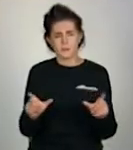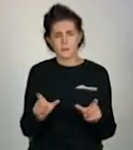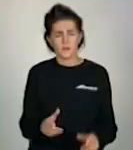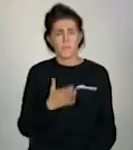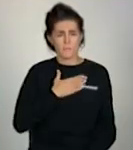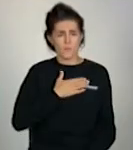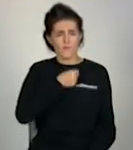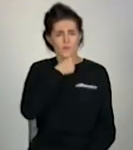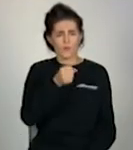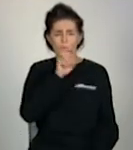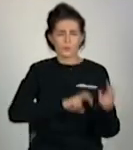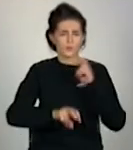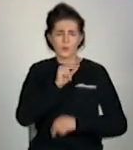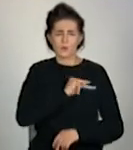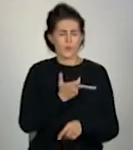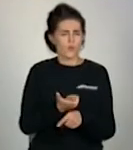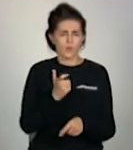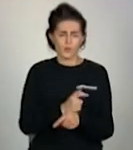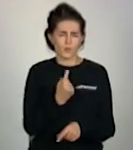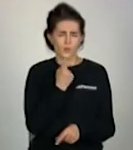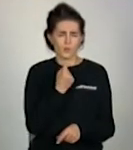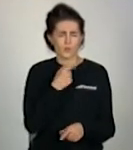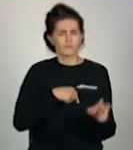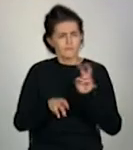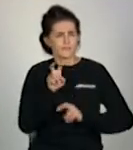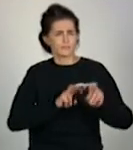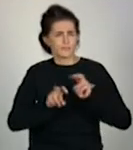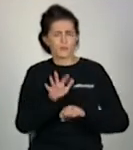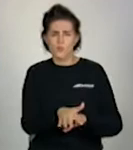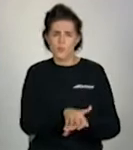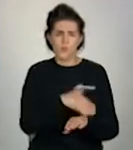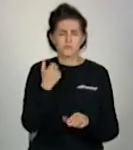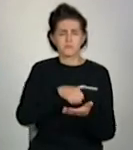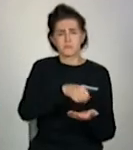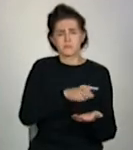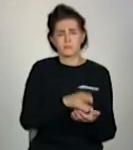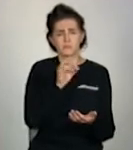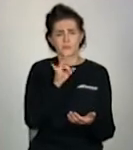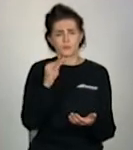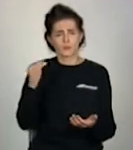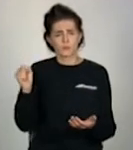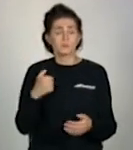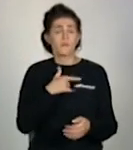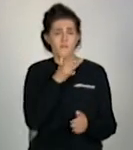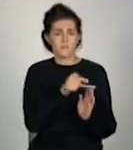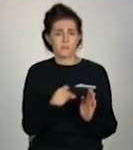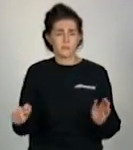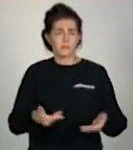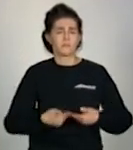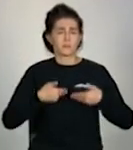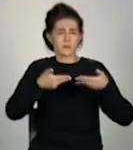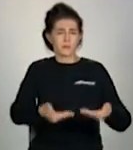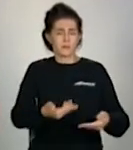знайти роботу. Іскала я довго, поки не встала на біржу. На біржу, коли встала, через час мені предложили сюди